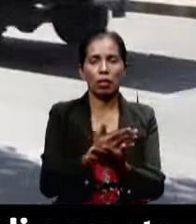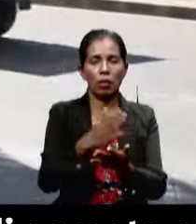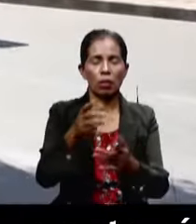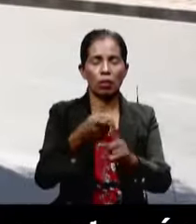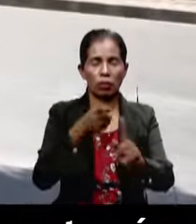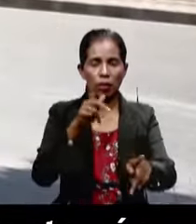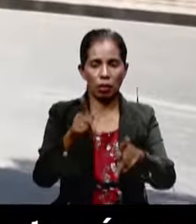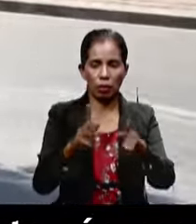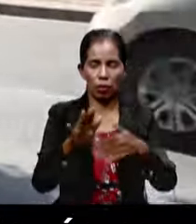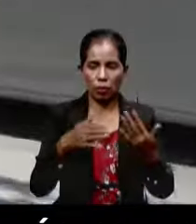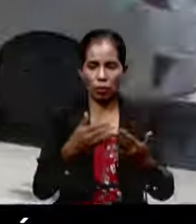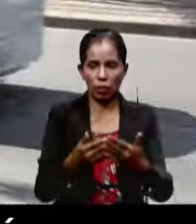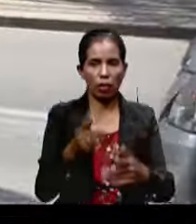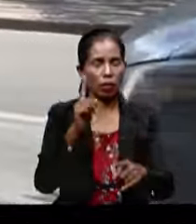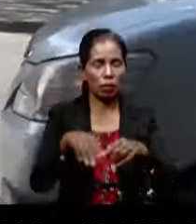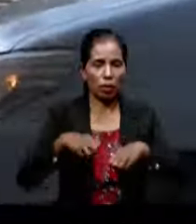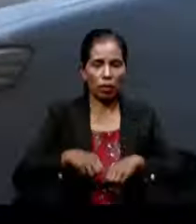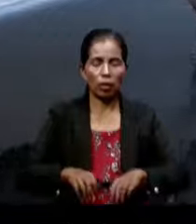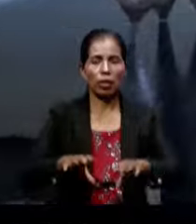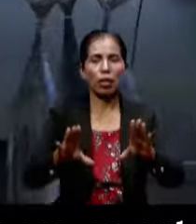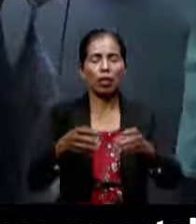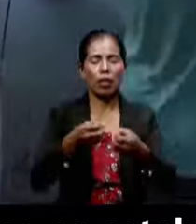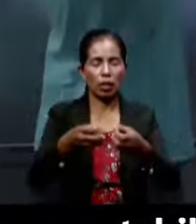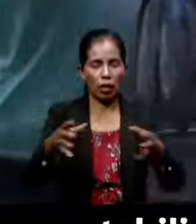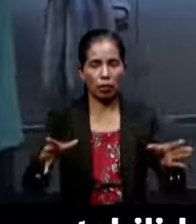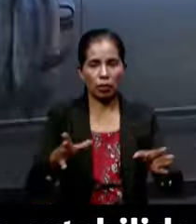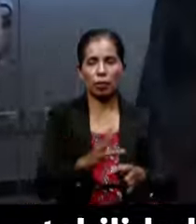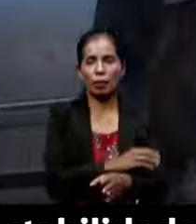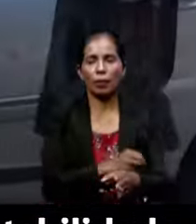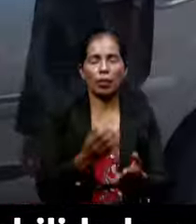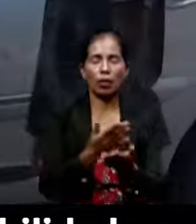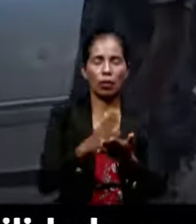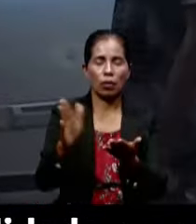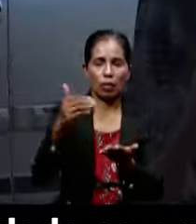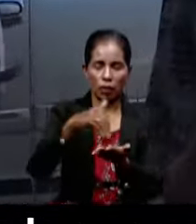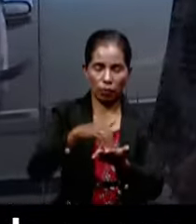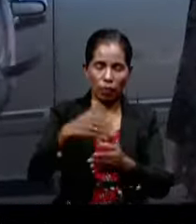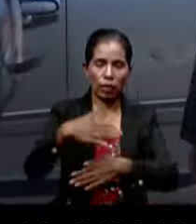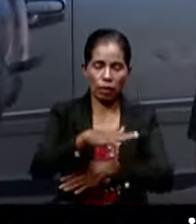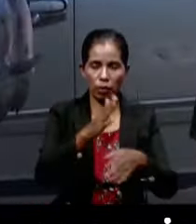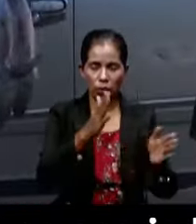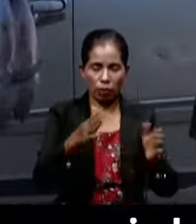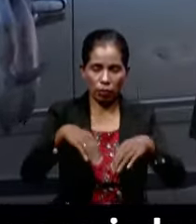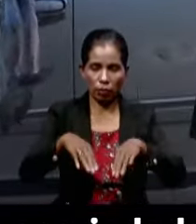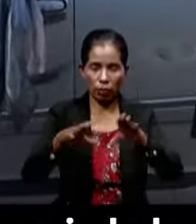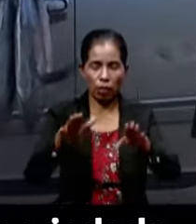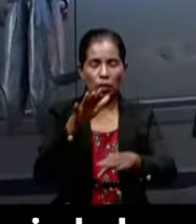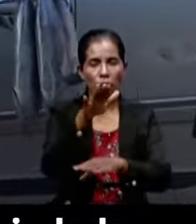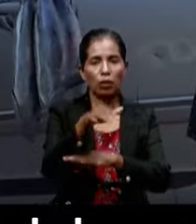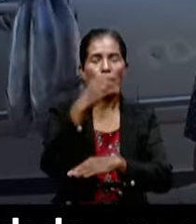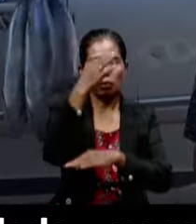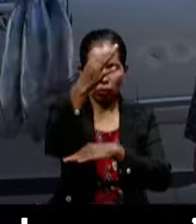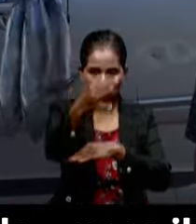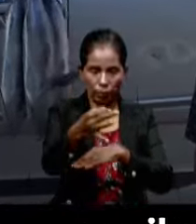husi pescador sira. Atu nia la bele lakon iha negosi widane. Nune bele sosa fali ikan hori prepara faan fali iha loron tu irmai.